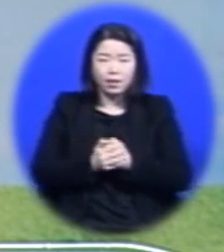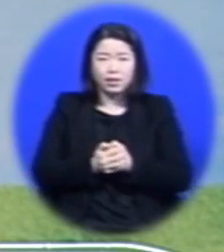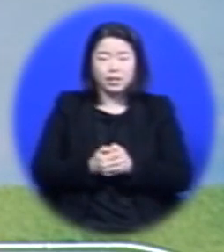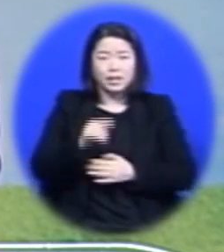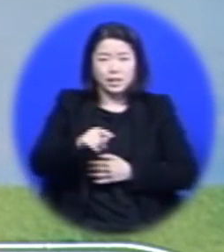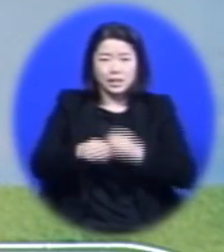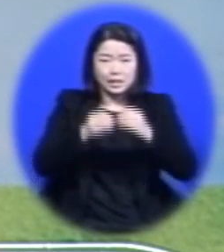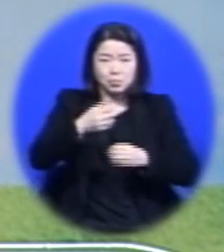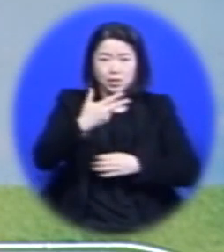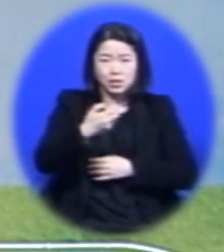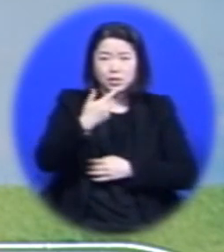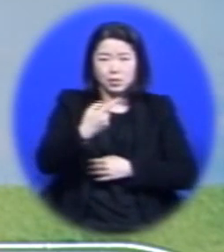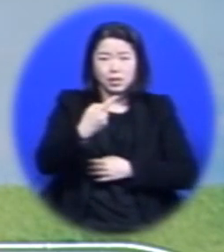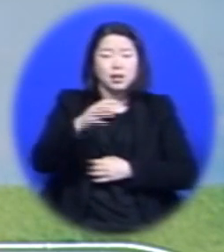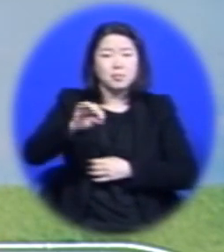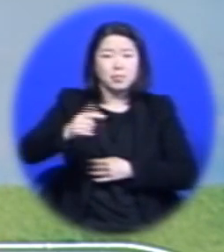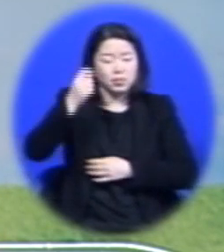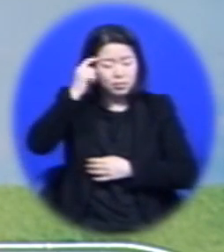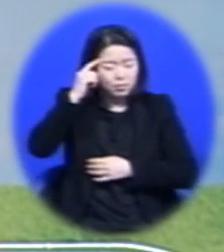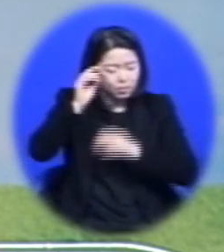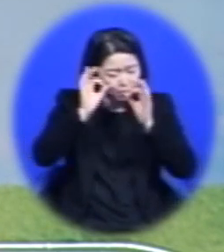20편 71 편을 묵상 하다보면